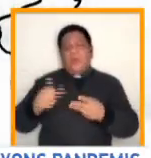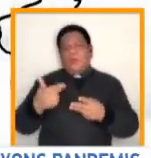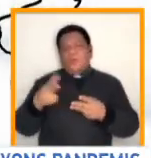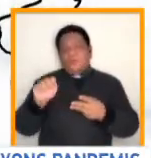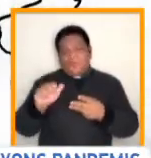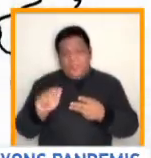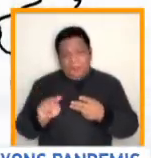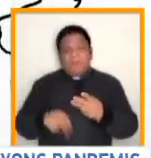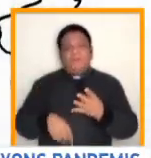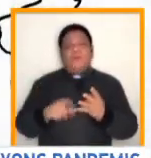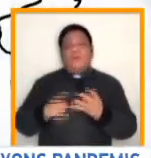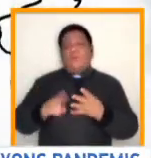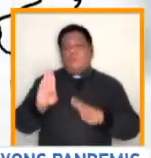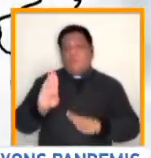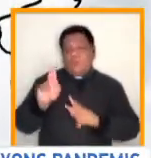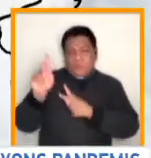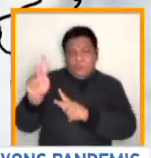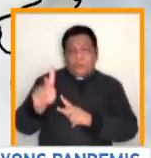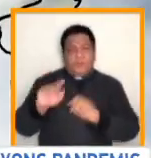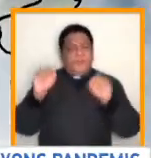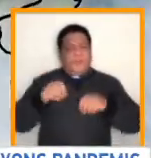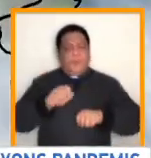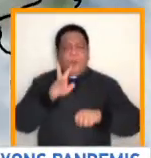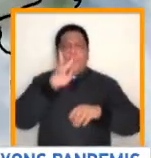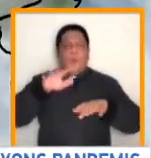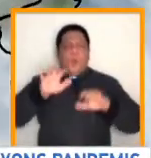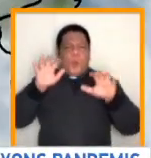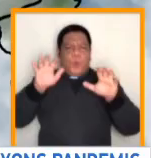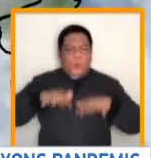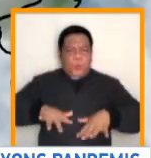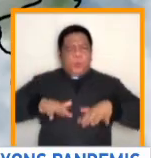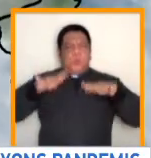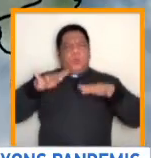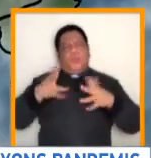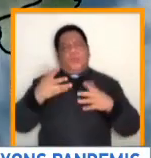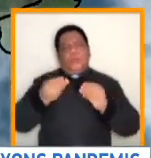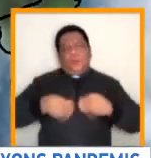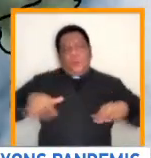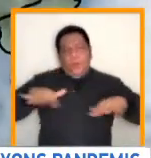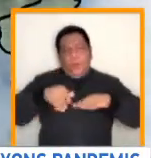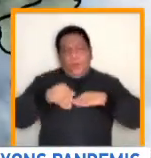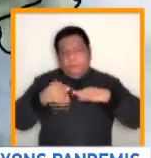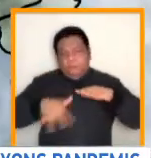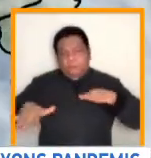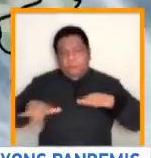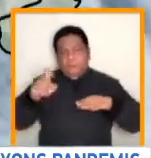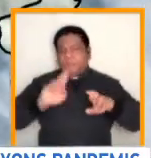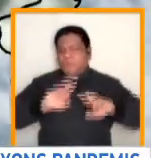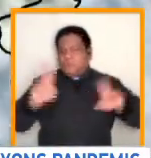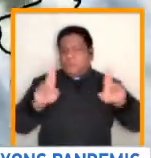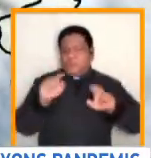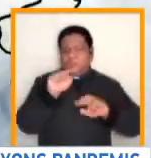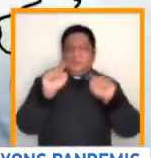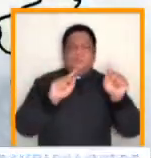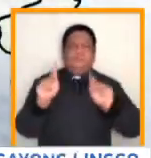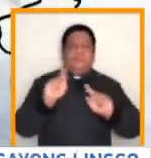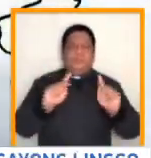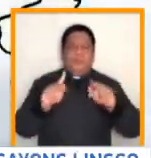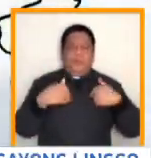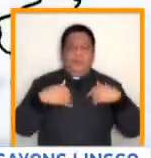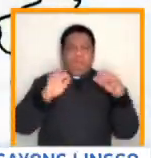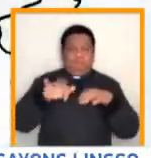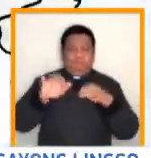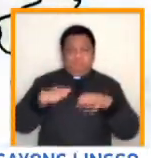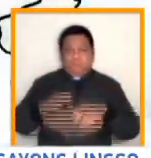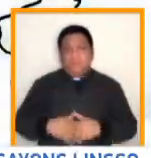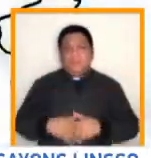Posible po ang pagbaha at pagbuo ng lupa, kaya maging IM ready po ang mga residente ng nabanggit nating mga probinsya. Tatagal ang babala hanggang alas